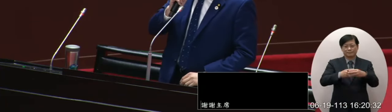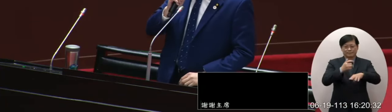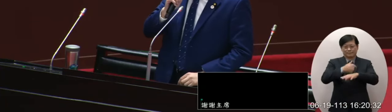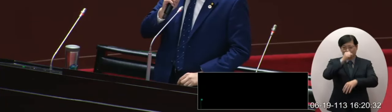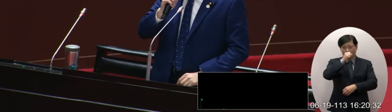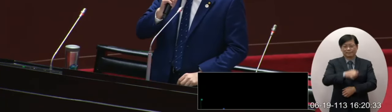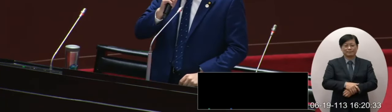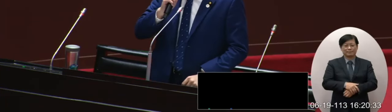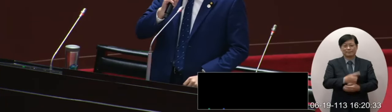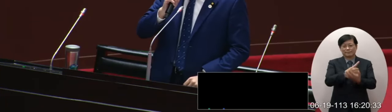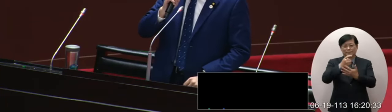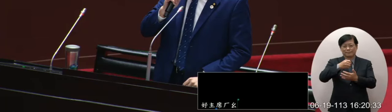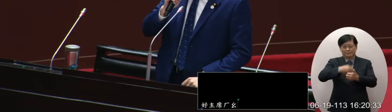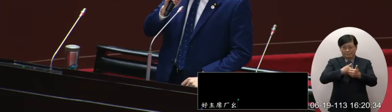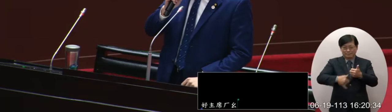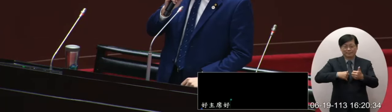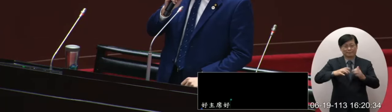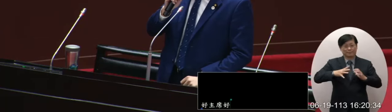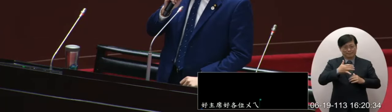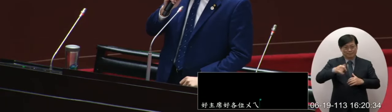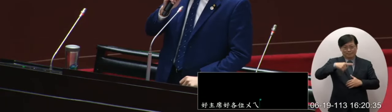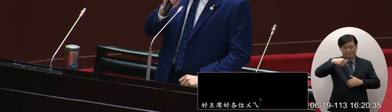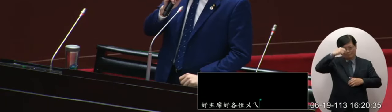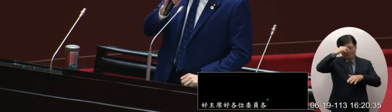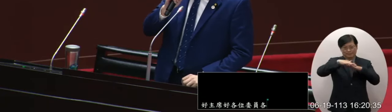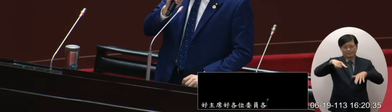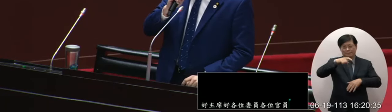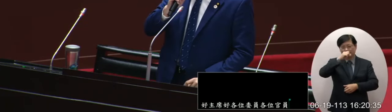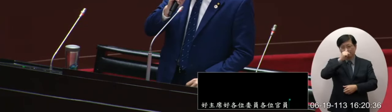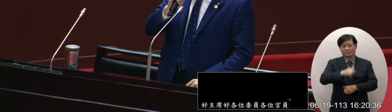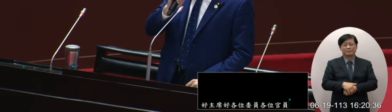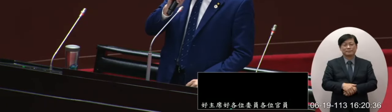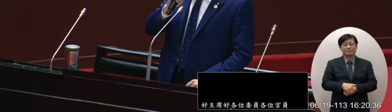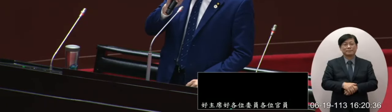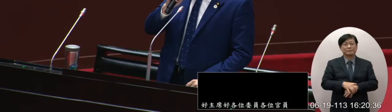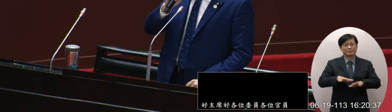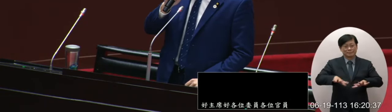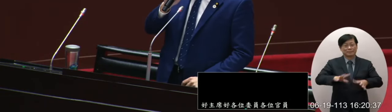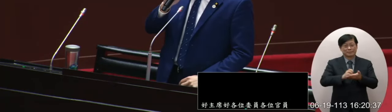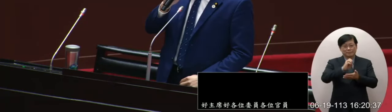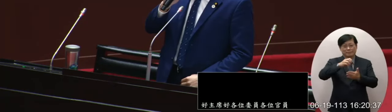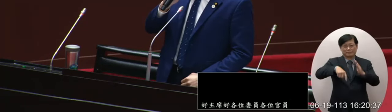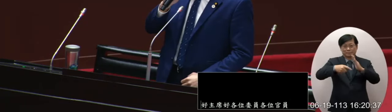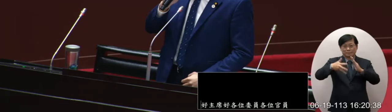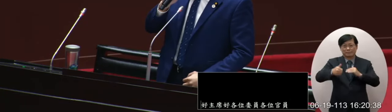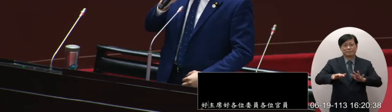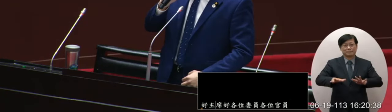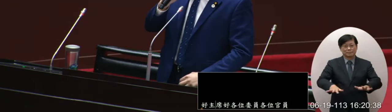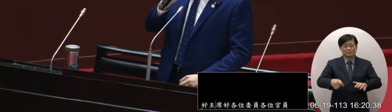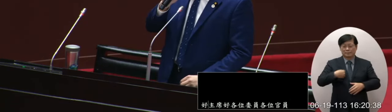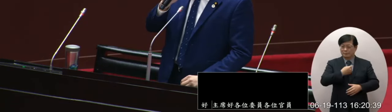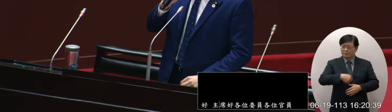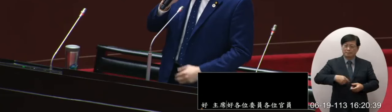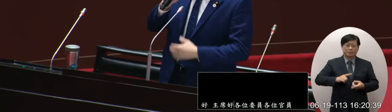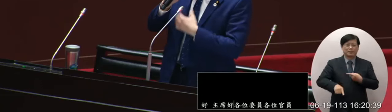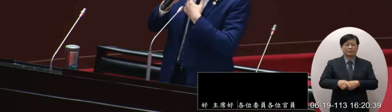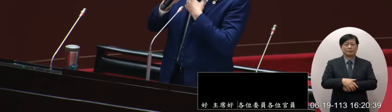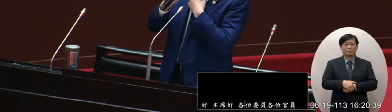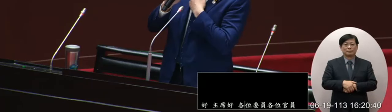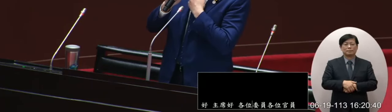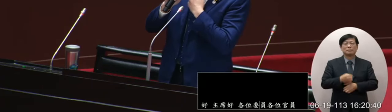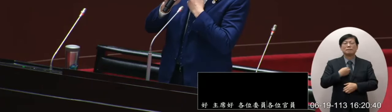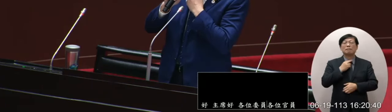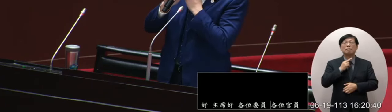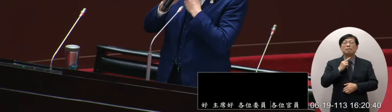主席好，各位委员、各位官员，大家午安，大家好。那先跟院长报告哈，因为我今天身体有点不适，所